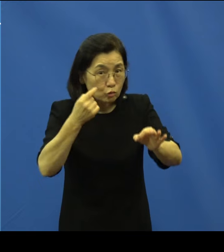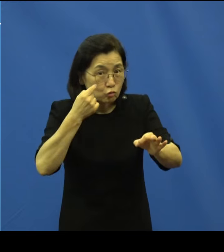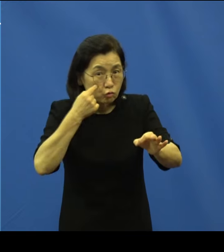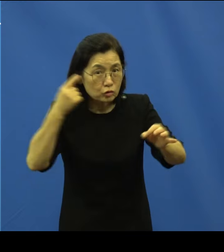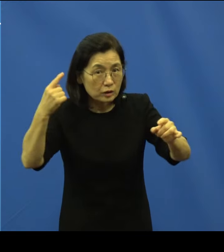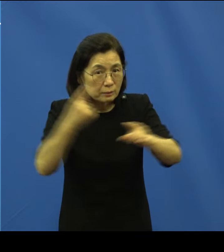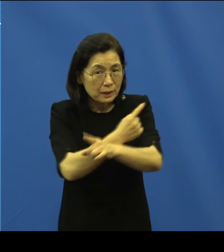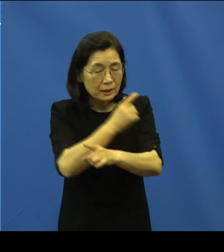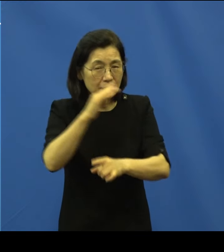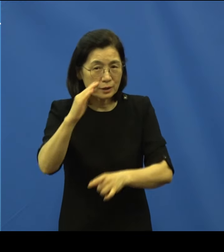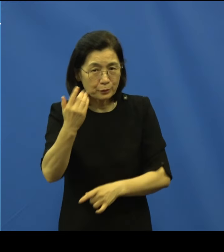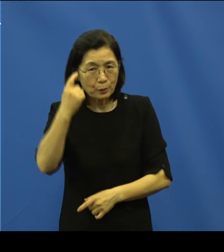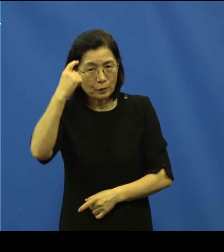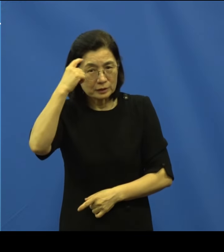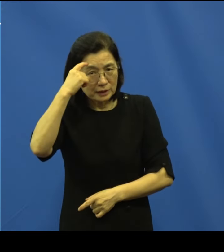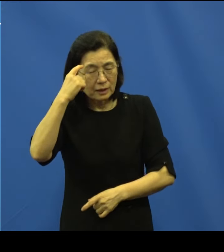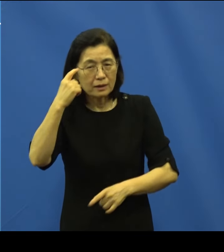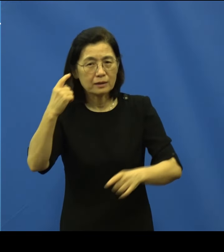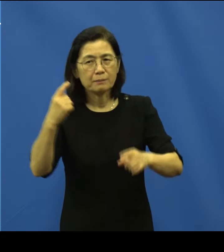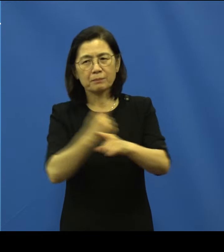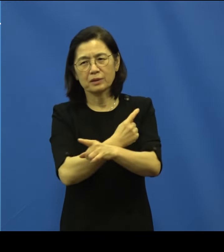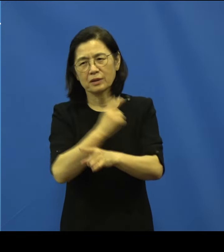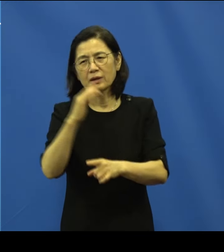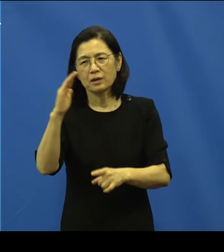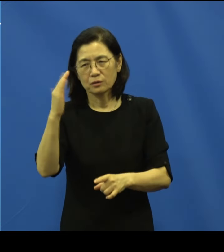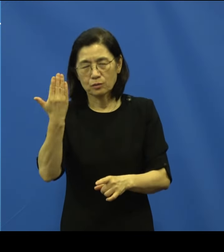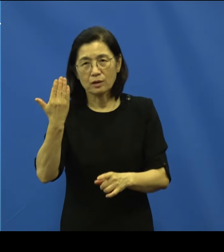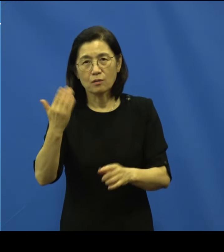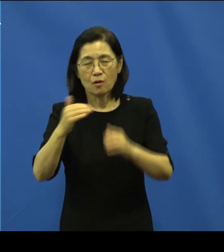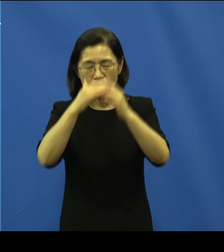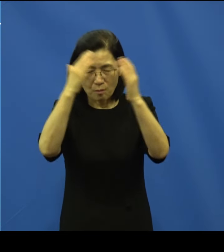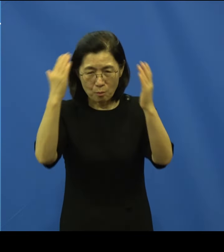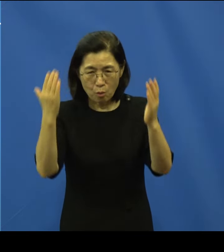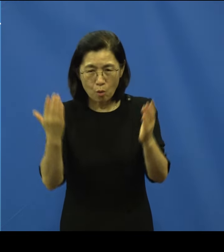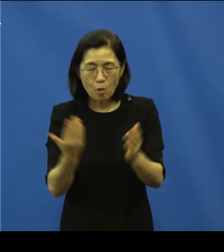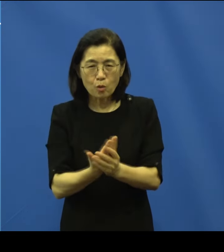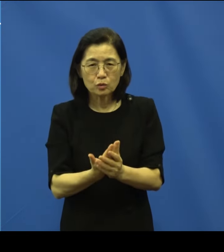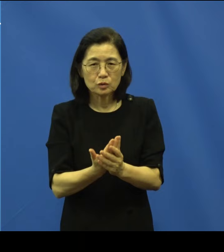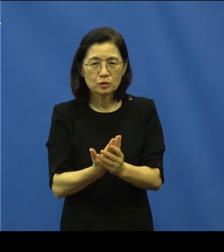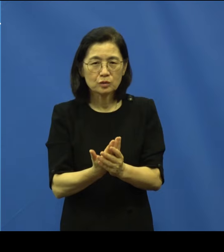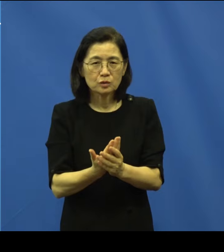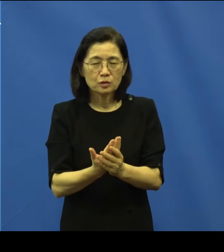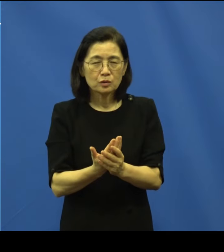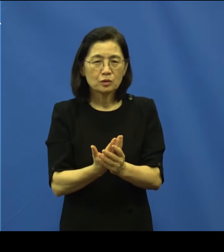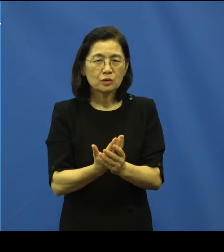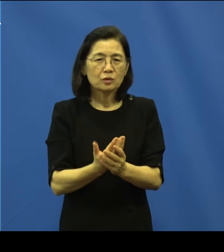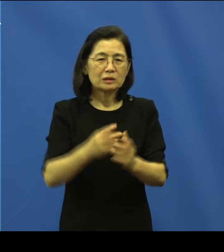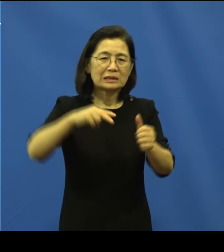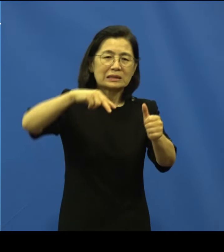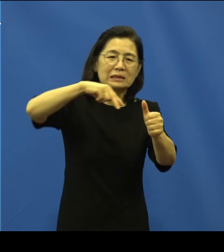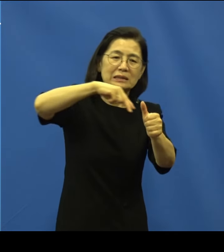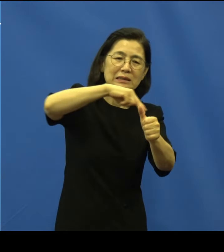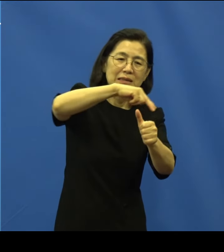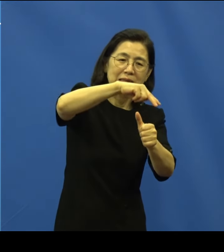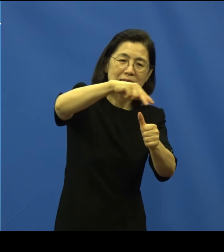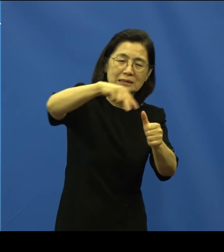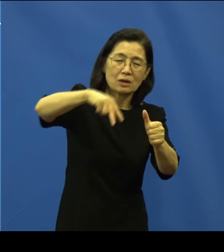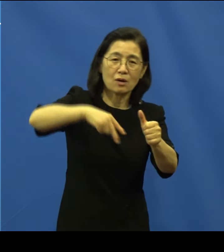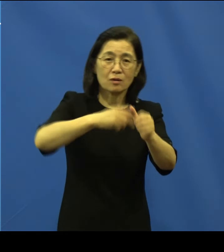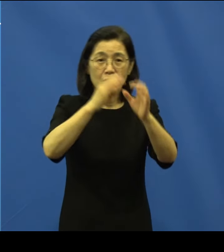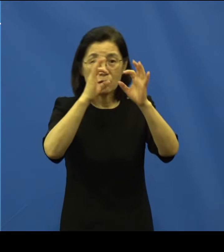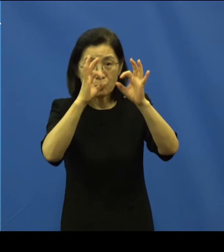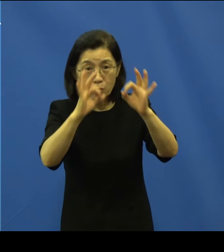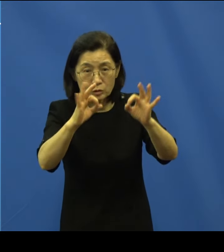되고 생각이 달라지게 되고, 그러면서 모든 사물과 사건을 판단하는 것이 성경적 기준으로 보게